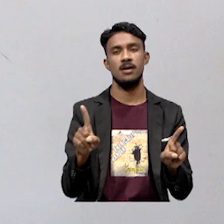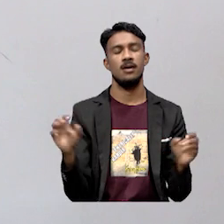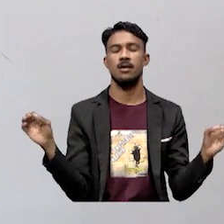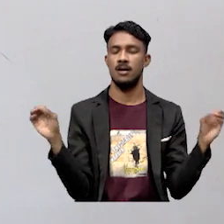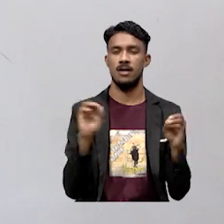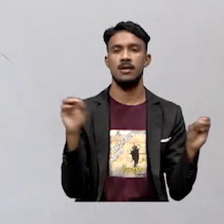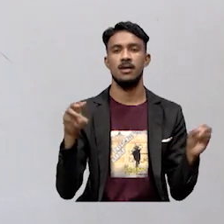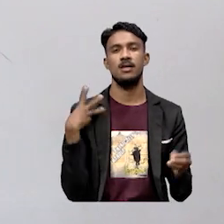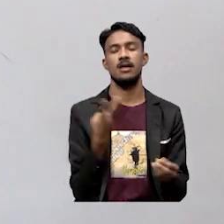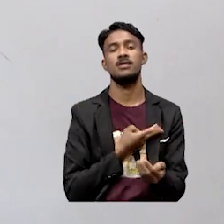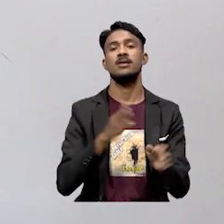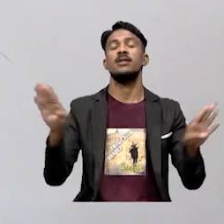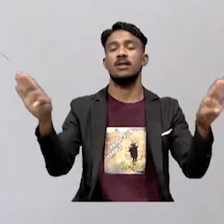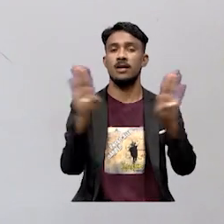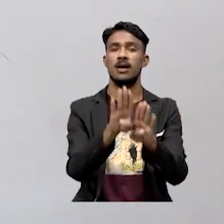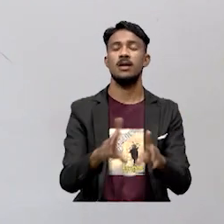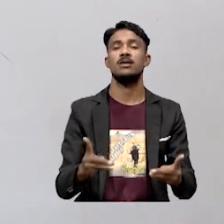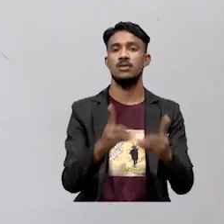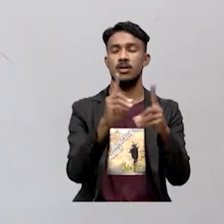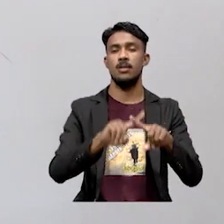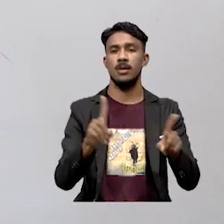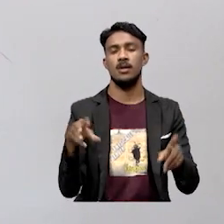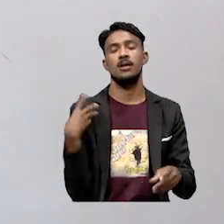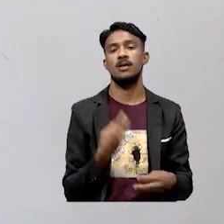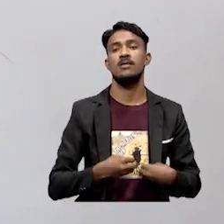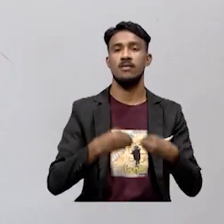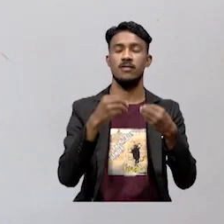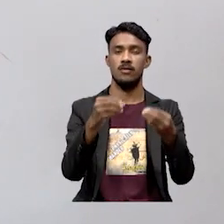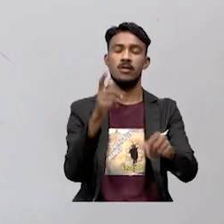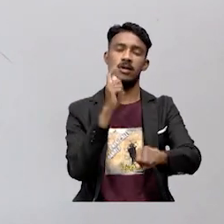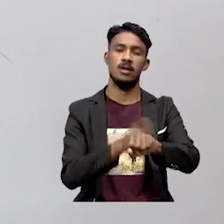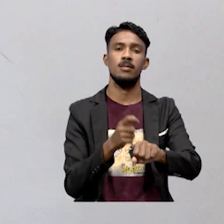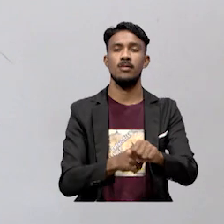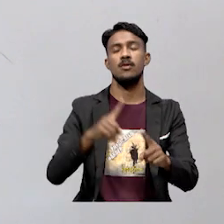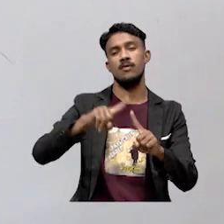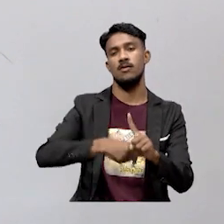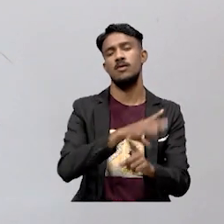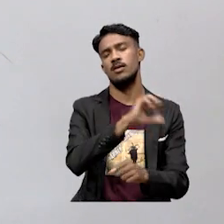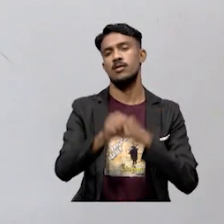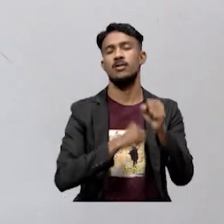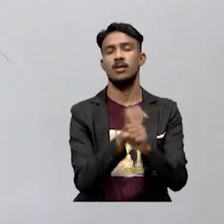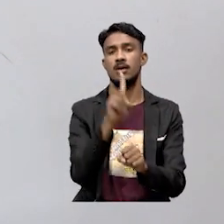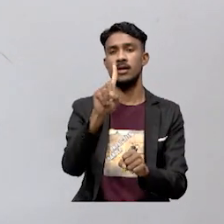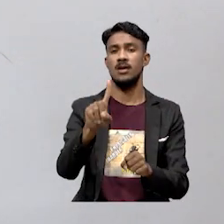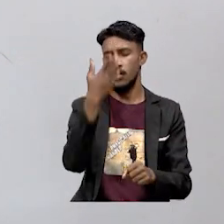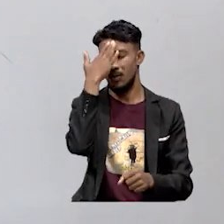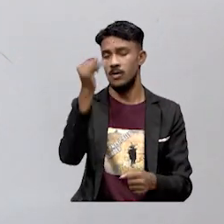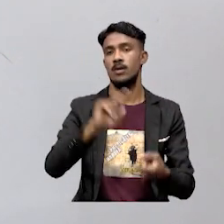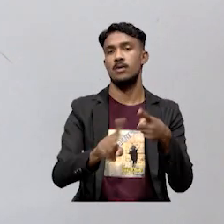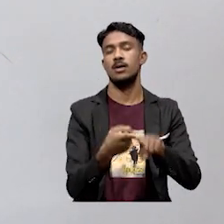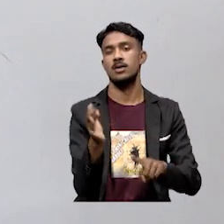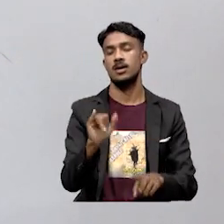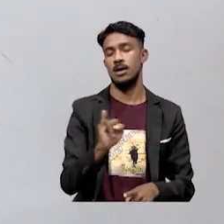la ordia bataka direta mai be ita fote bu fula ne ka tina ina o adia tempo tama sera maluk sira awate te buat